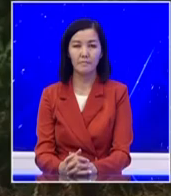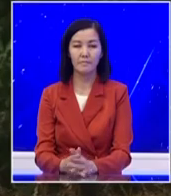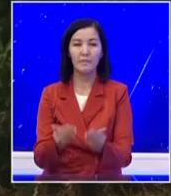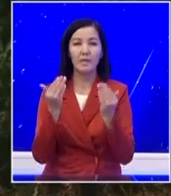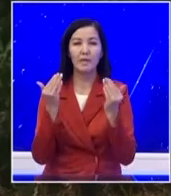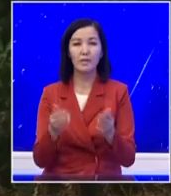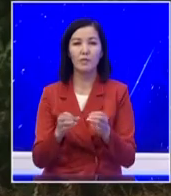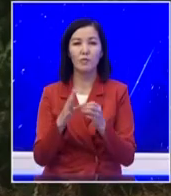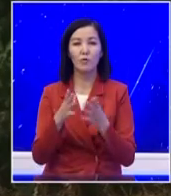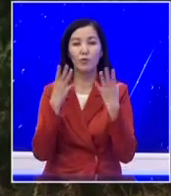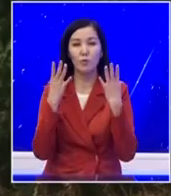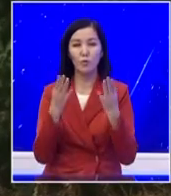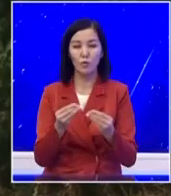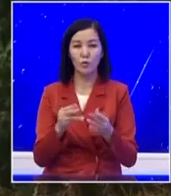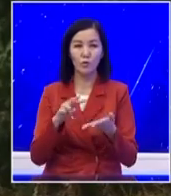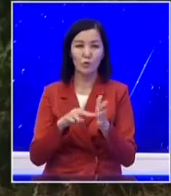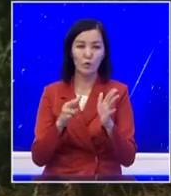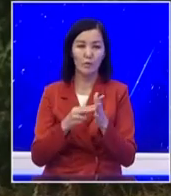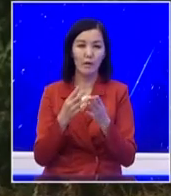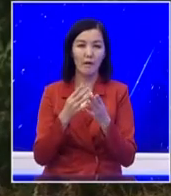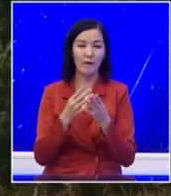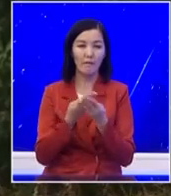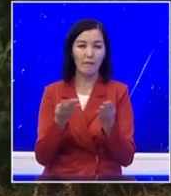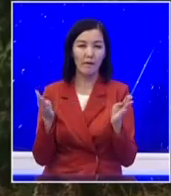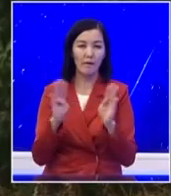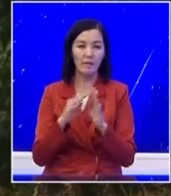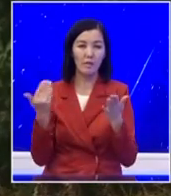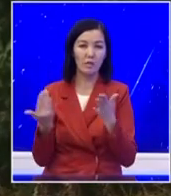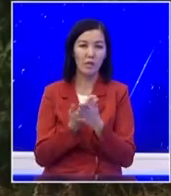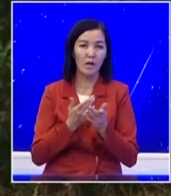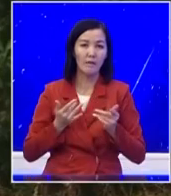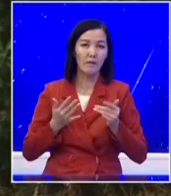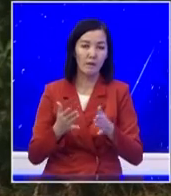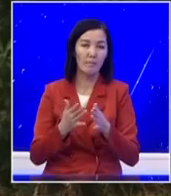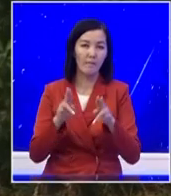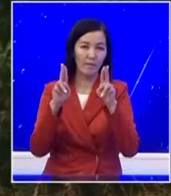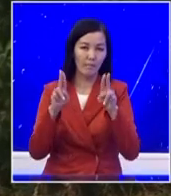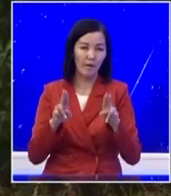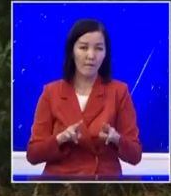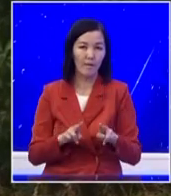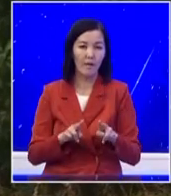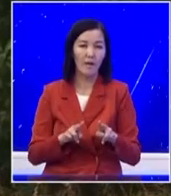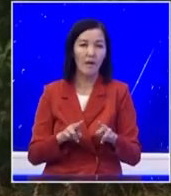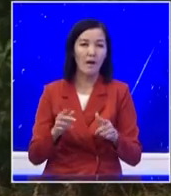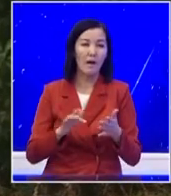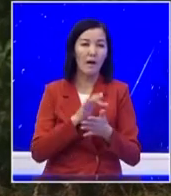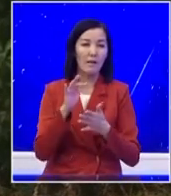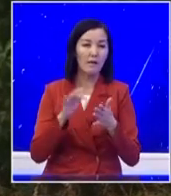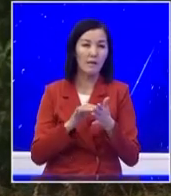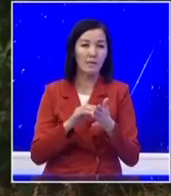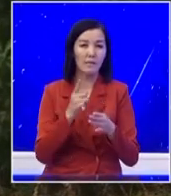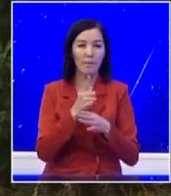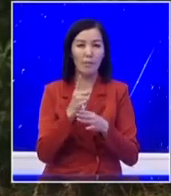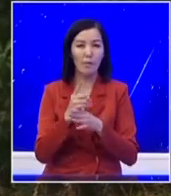Әзірше 14 күндік деп жоспарланған карантиндегі жаңа талаптар мынадай. Елдегі қалалар мен өңірлер арасына блокпостар қойылмайды,